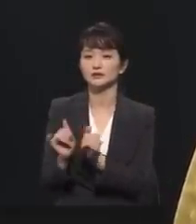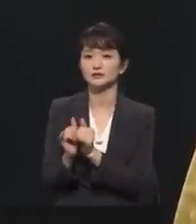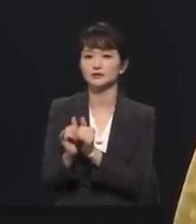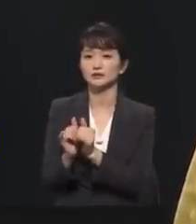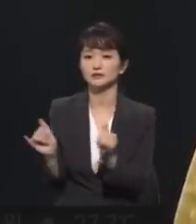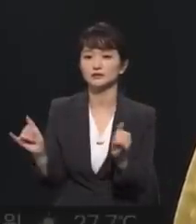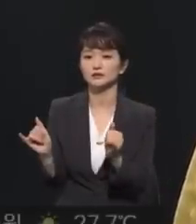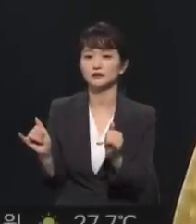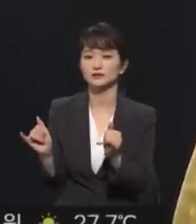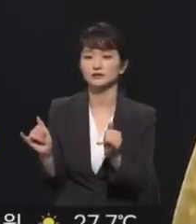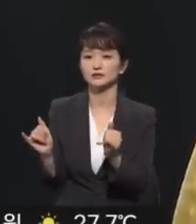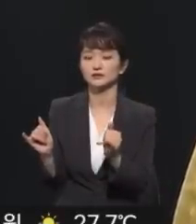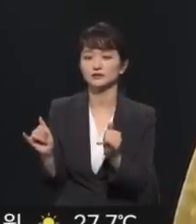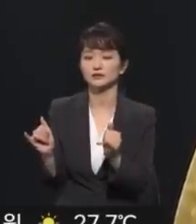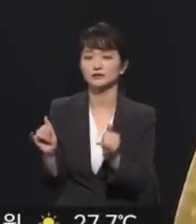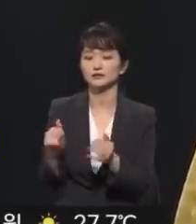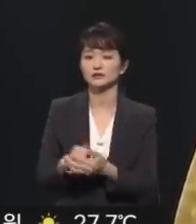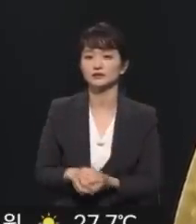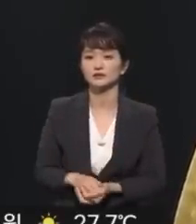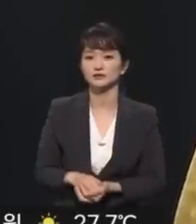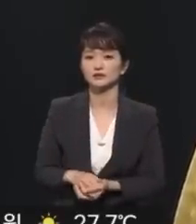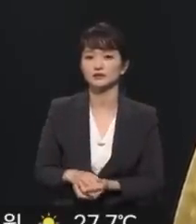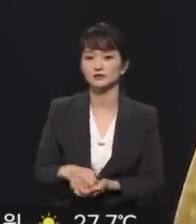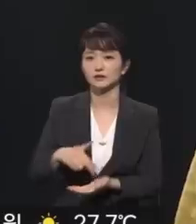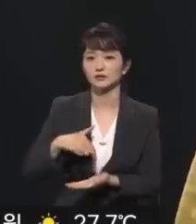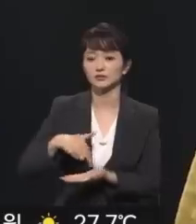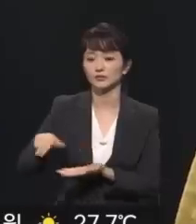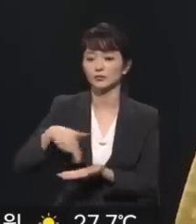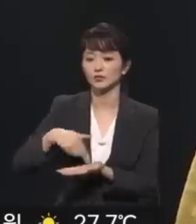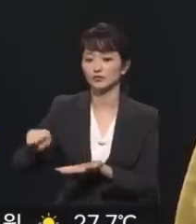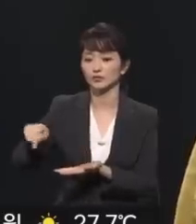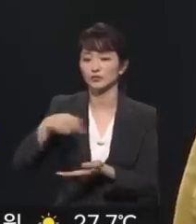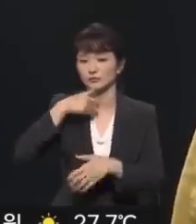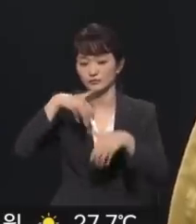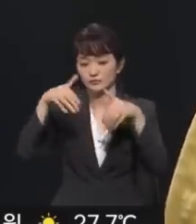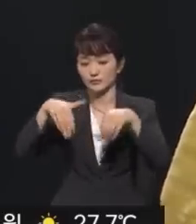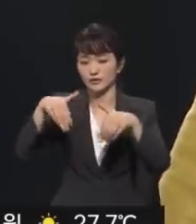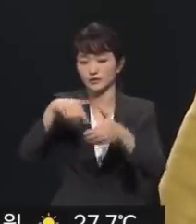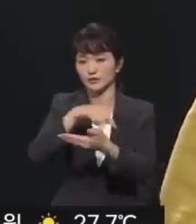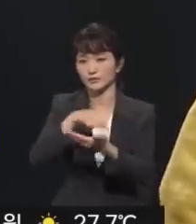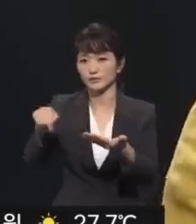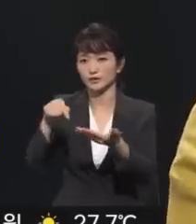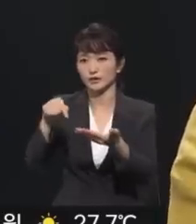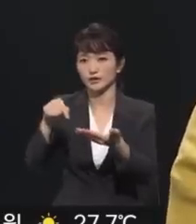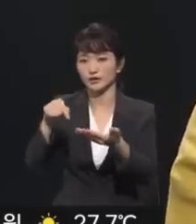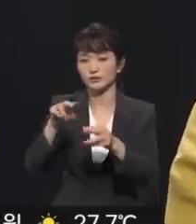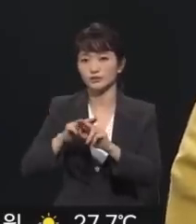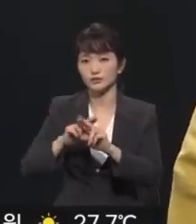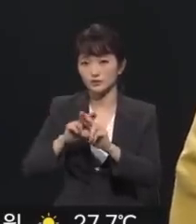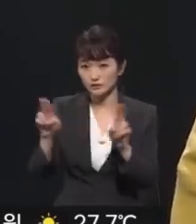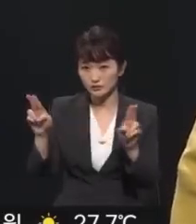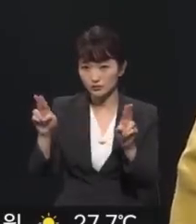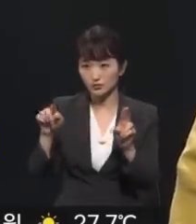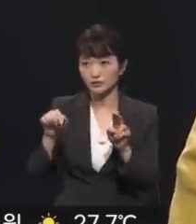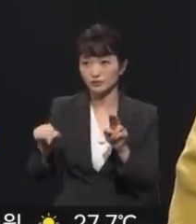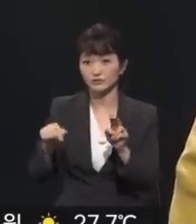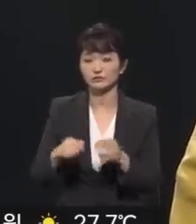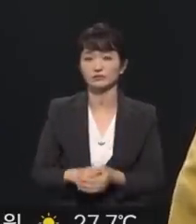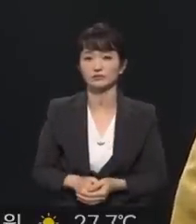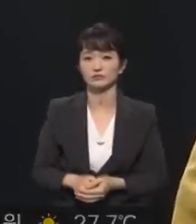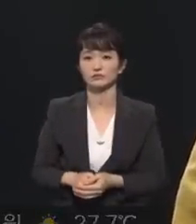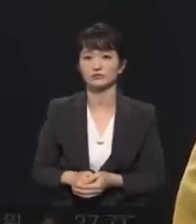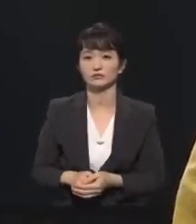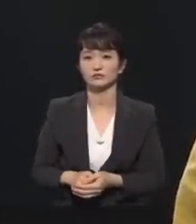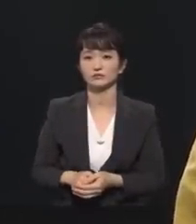취소 au 가수의 때문에 따른 그 거지 그 구체적 공지가 되서 2분 안 오신다 는 얘기가 이렇게 공공연하게 떠들고